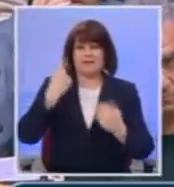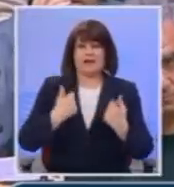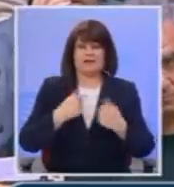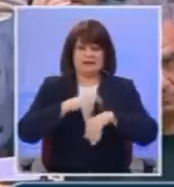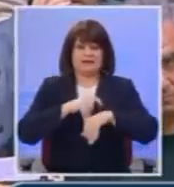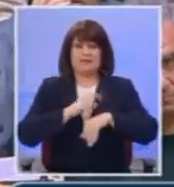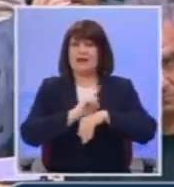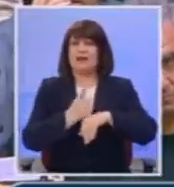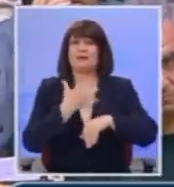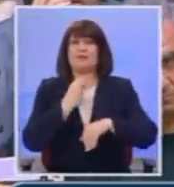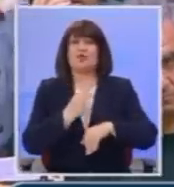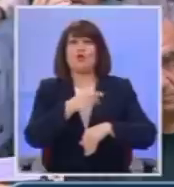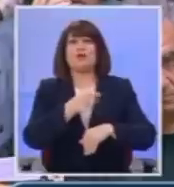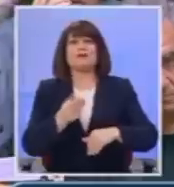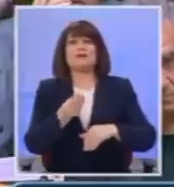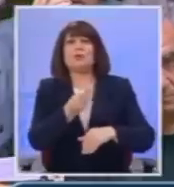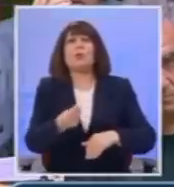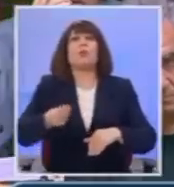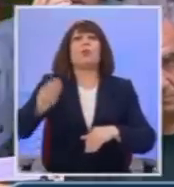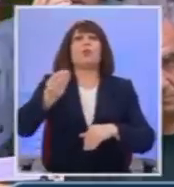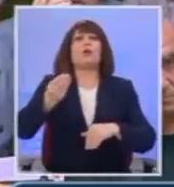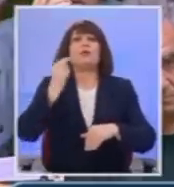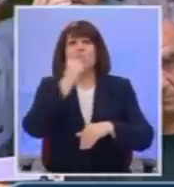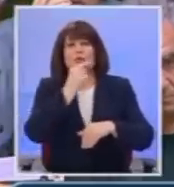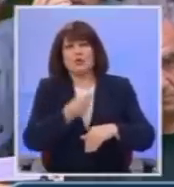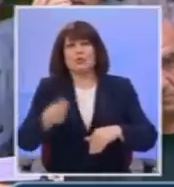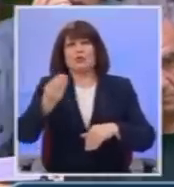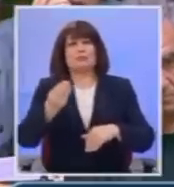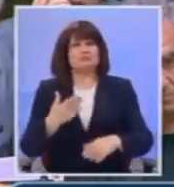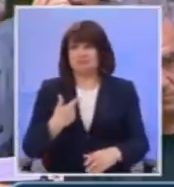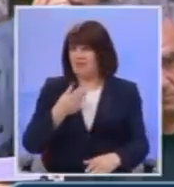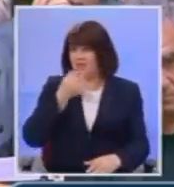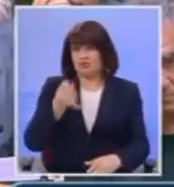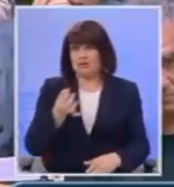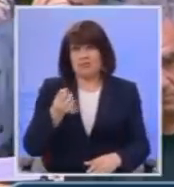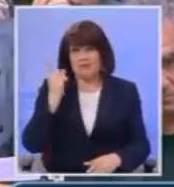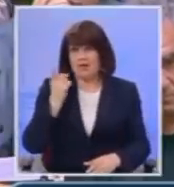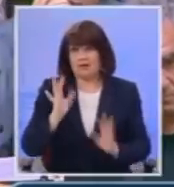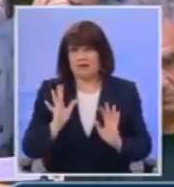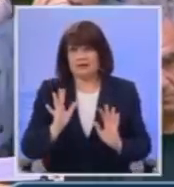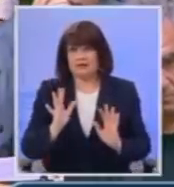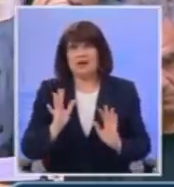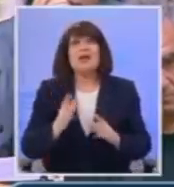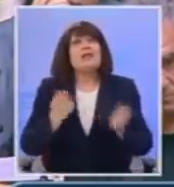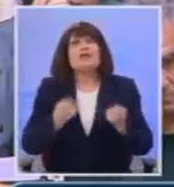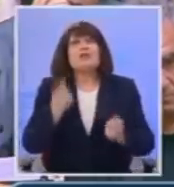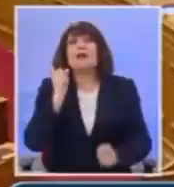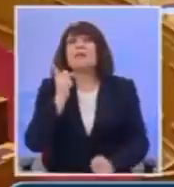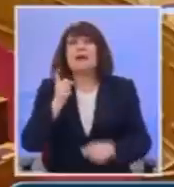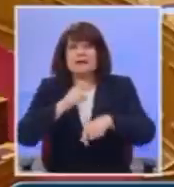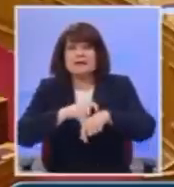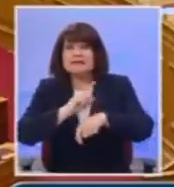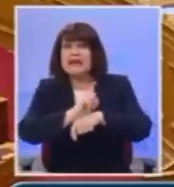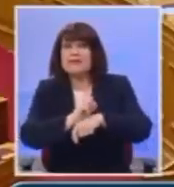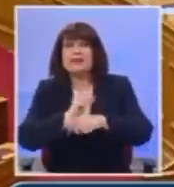για το χρόνο, αφού κάνατε τον τριπλάσιο επιτρεπτό χρόνο κι εσείς. Αποδέχομαι. Δεν σας έκανα παρατήρηση για τον χρόνο.